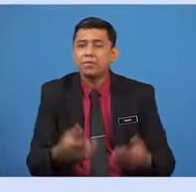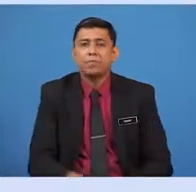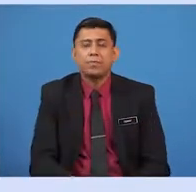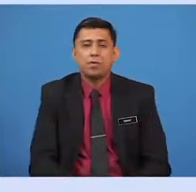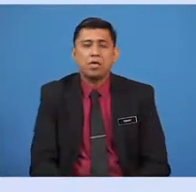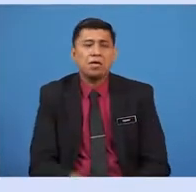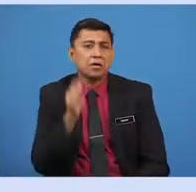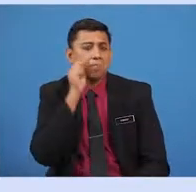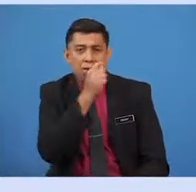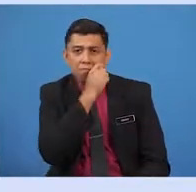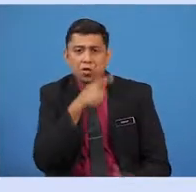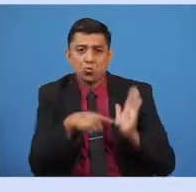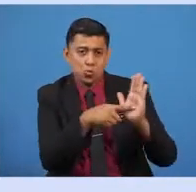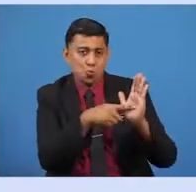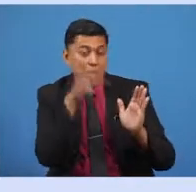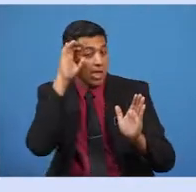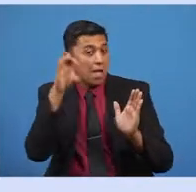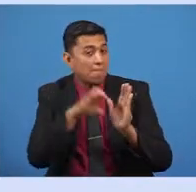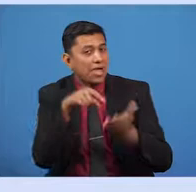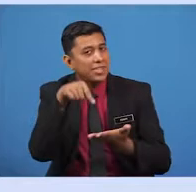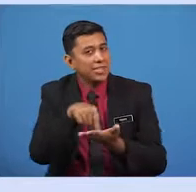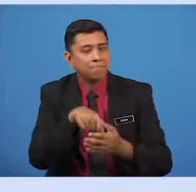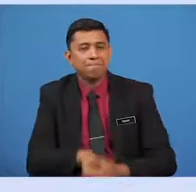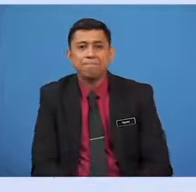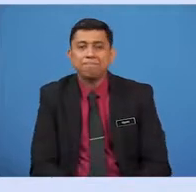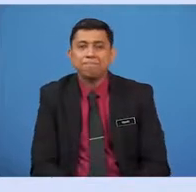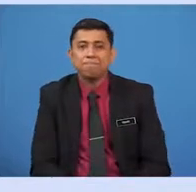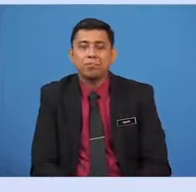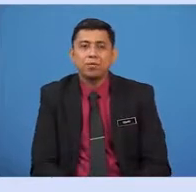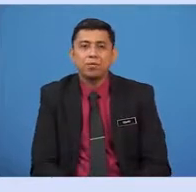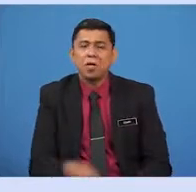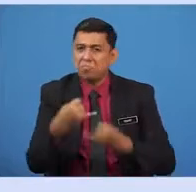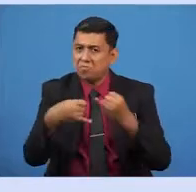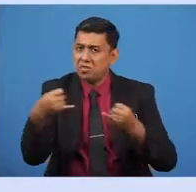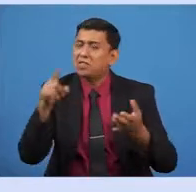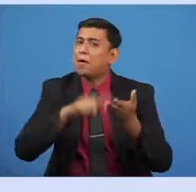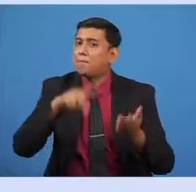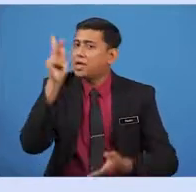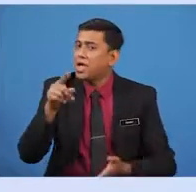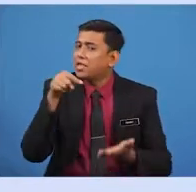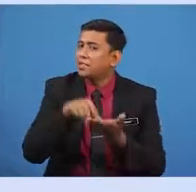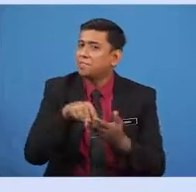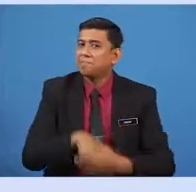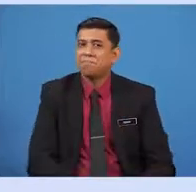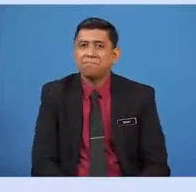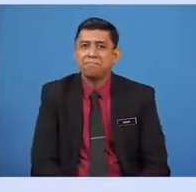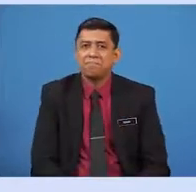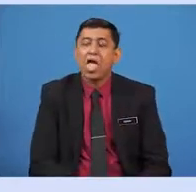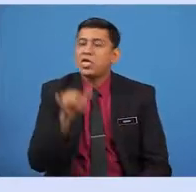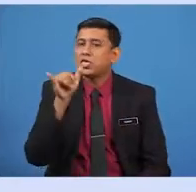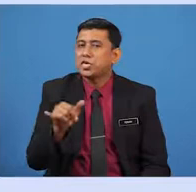bagaimana pula dengan kembar yang ditunjukkan dalam gambar ini? Jenis apakah kembar